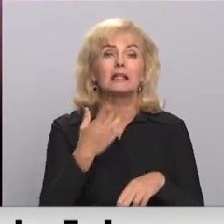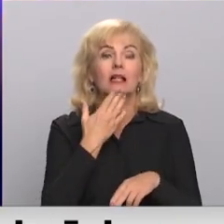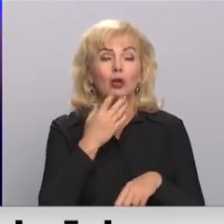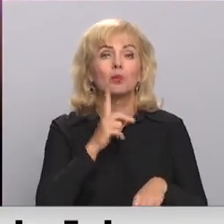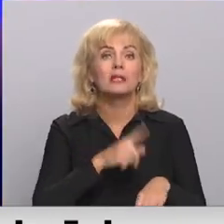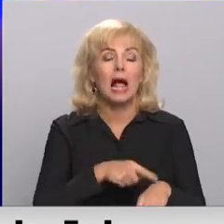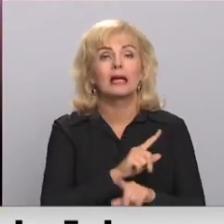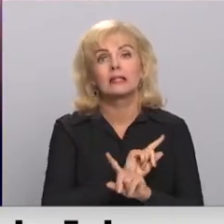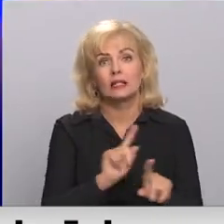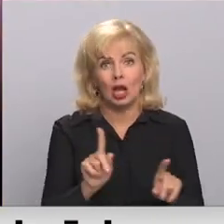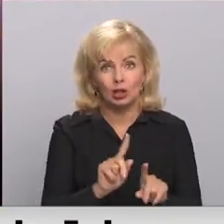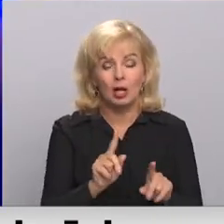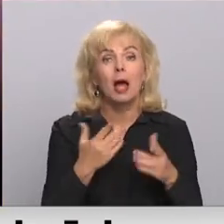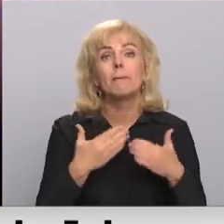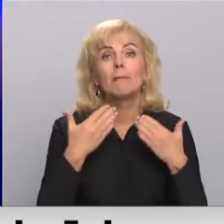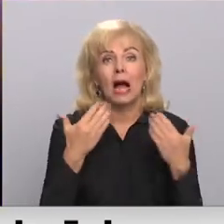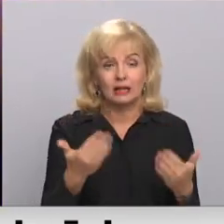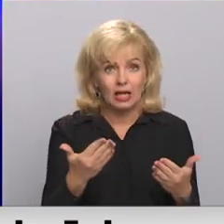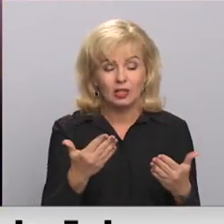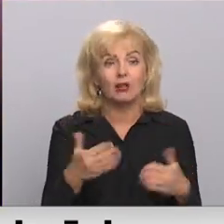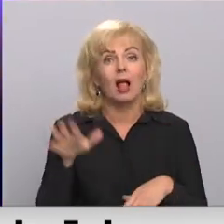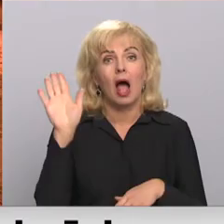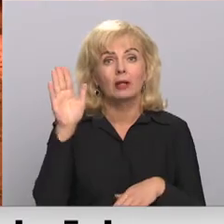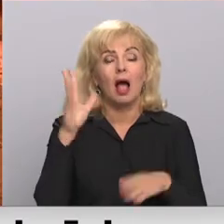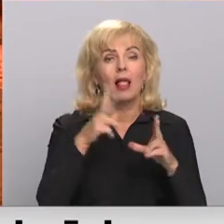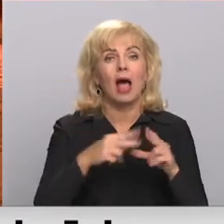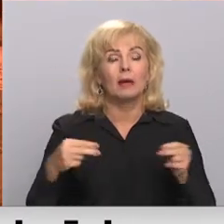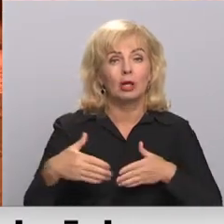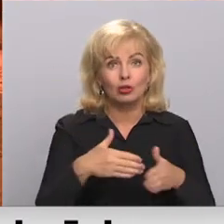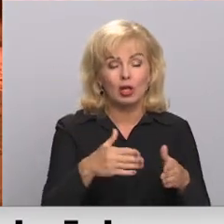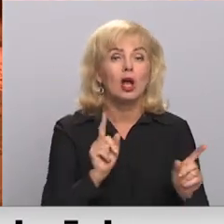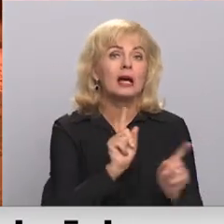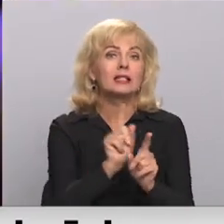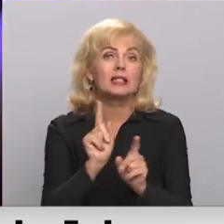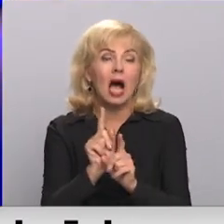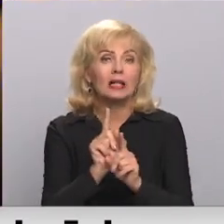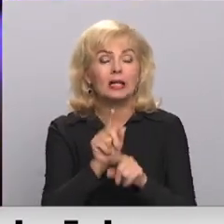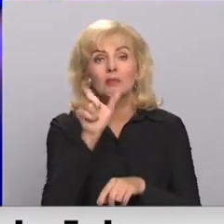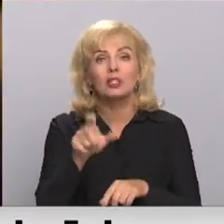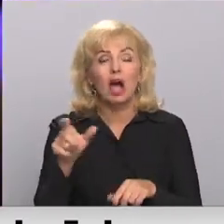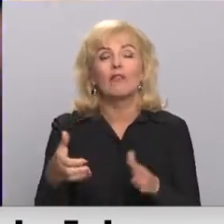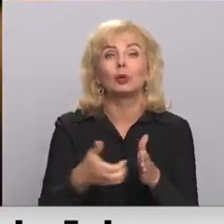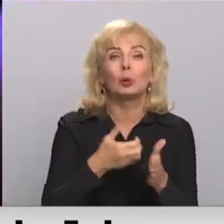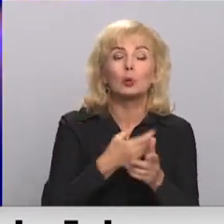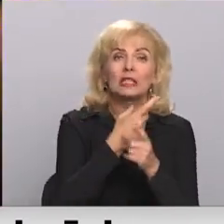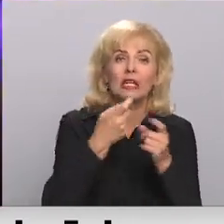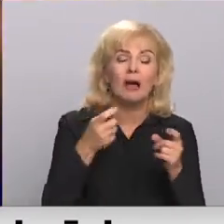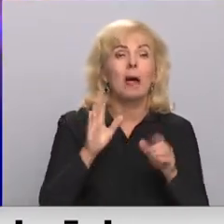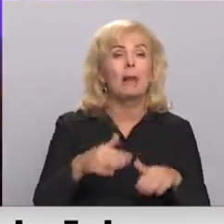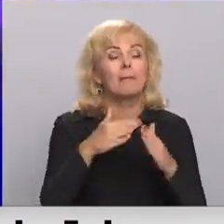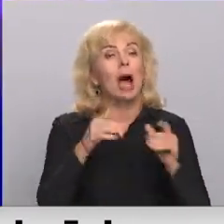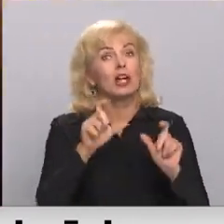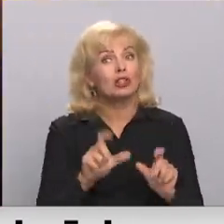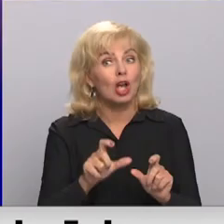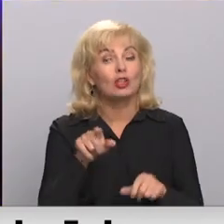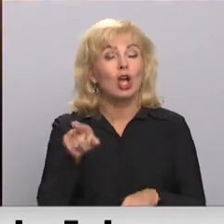laiks ir. Jāpaldies, Mārtiņam. Visu labu, laimīgu ceļu. Satiekam arī pāris cilvēku, kuriem trūkst informācijas par mājasēdi.